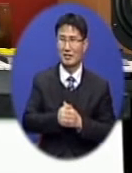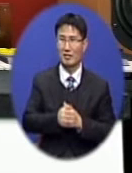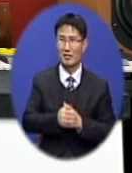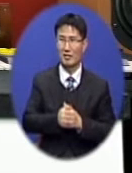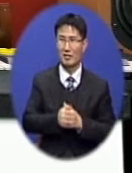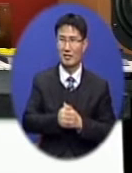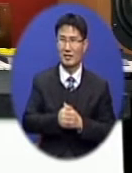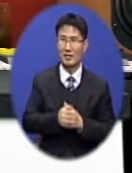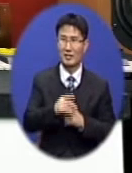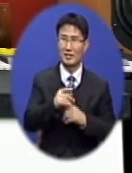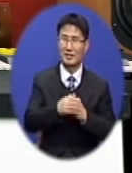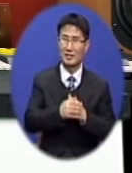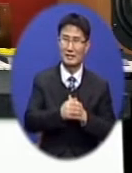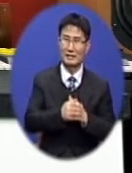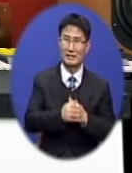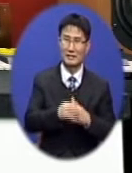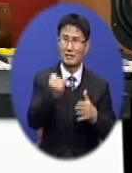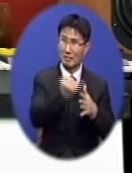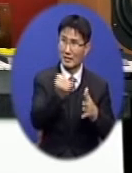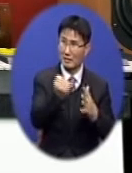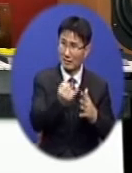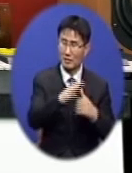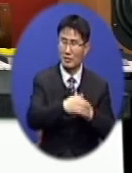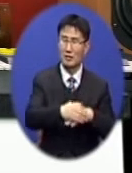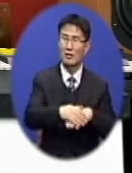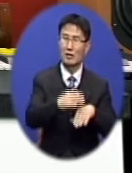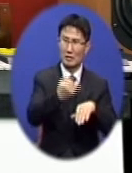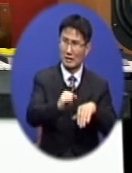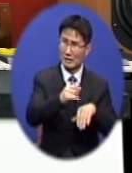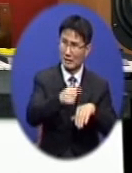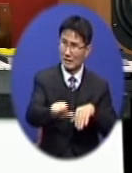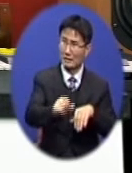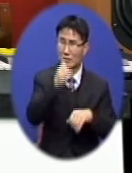큰딸, 작은딸이 다 손녀를 봤는데요. 네. 정신이 없어요.